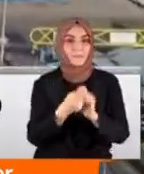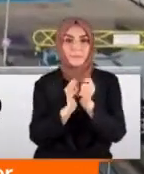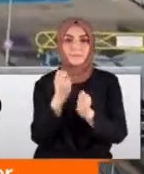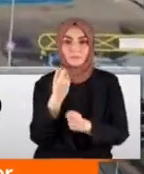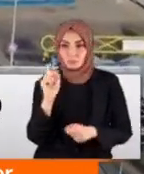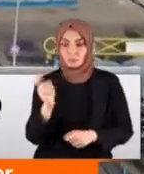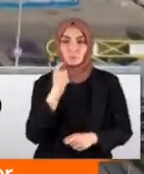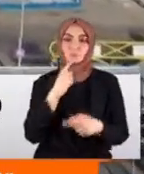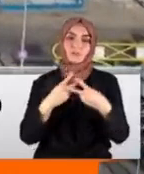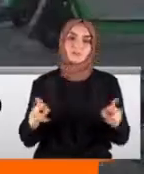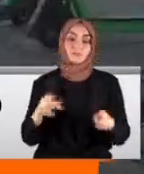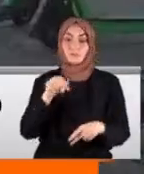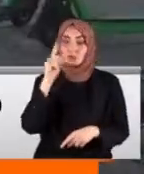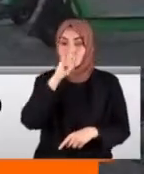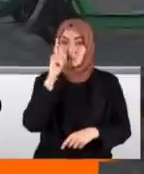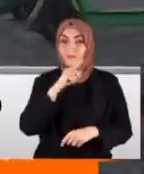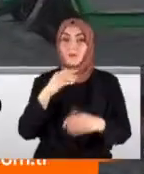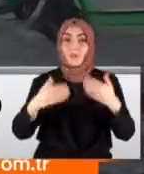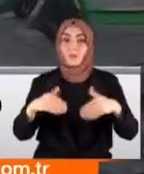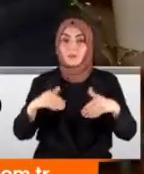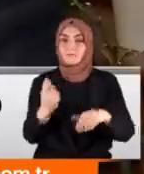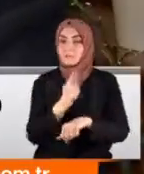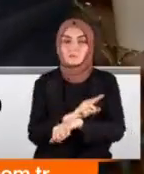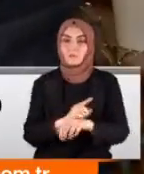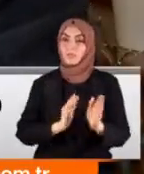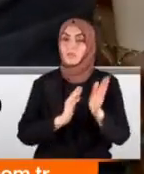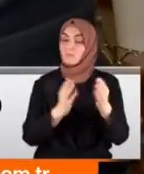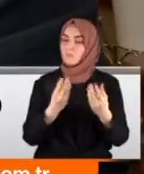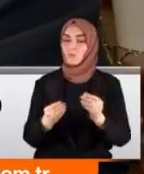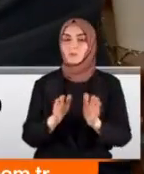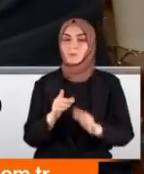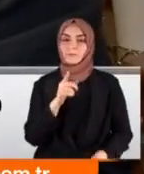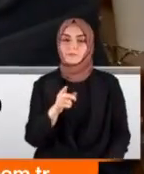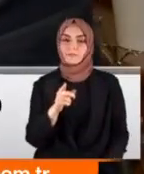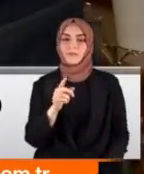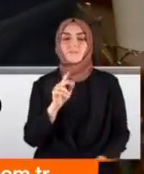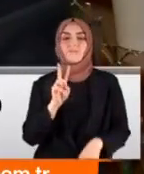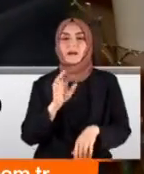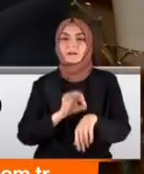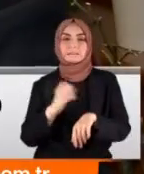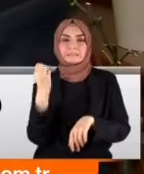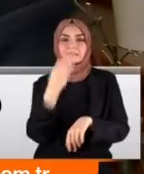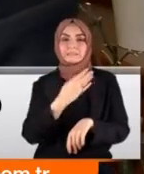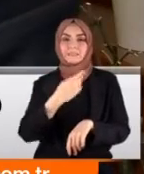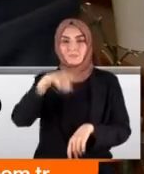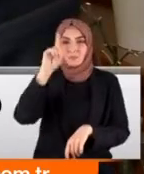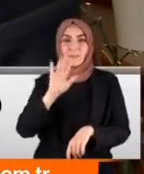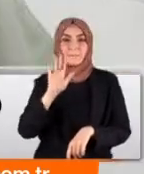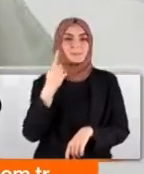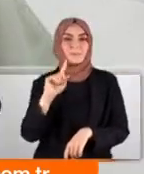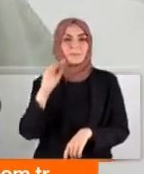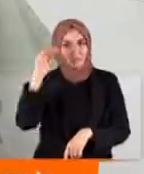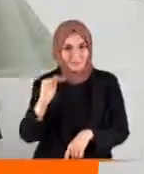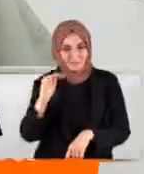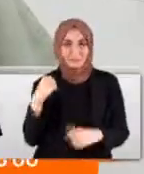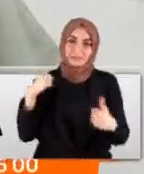yüzden tedbirlerin bir süre daha devam etmesi muhtemel. Vaka sayımız son dönemde 5000'lere kadar düşmüşken tekrar 7000'ler seviyesine geldi.